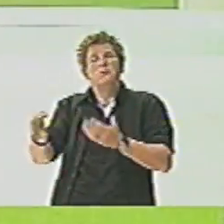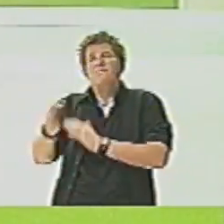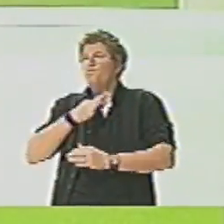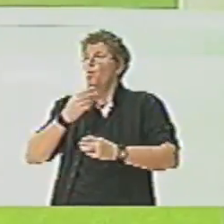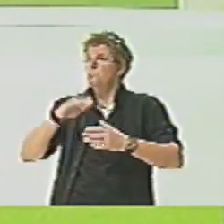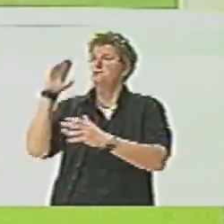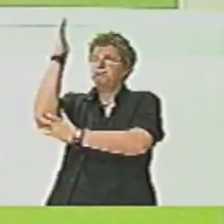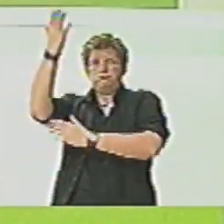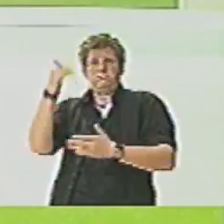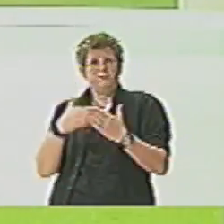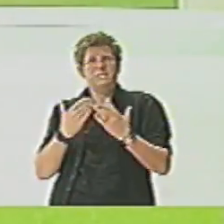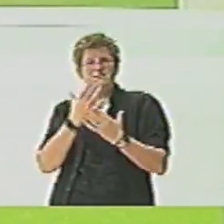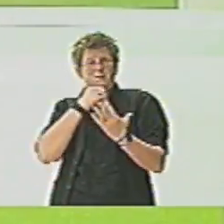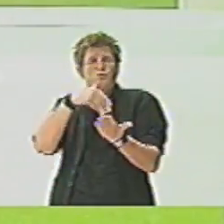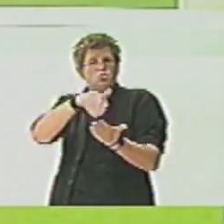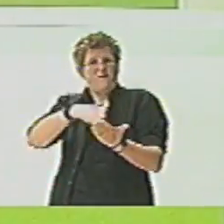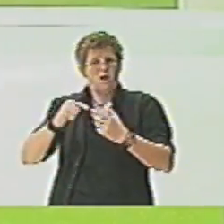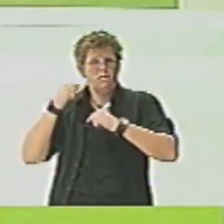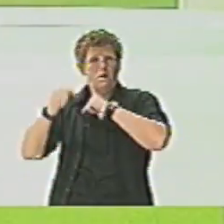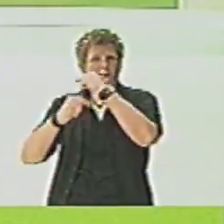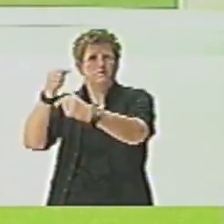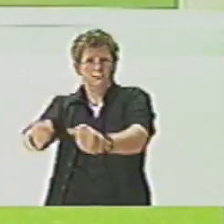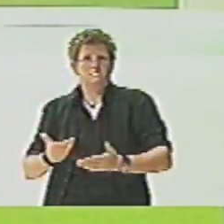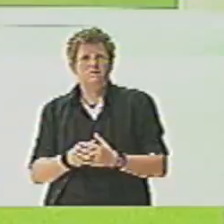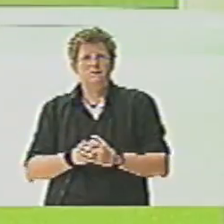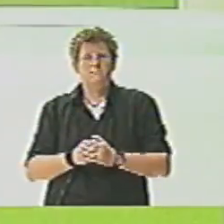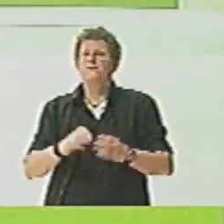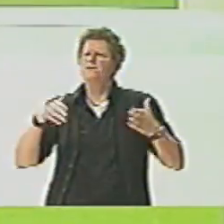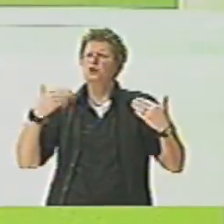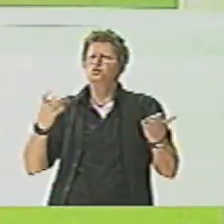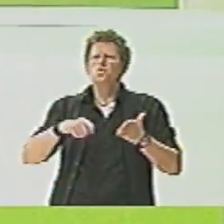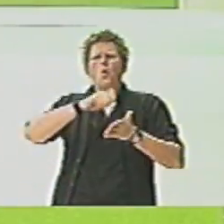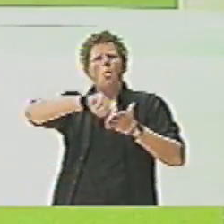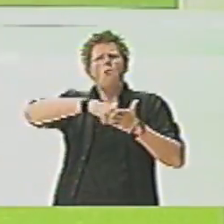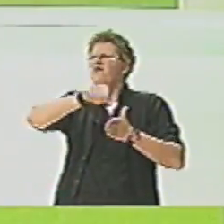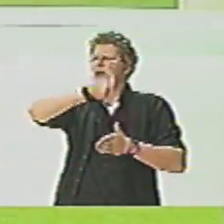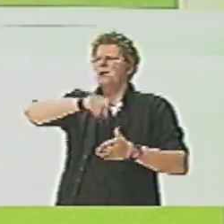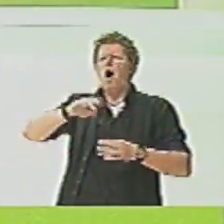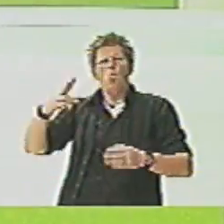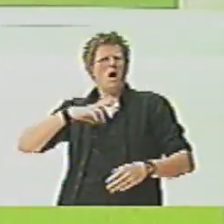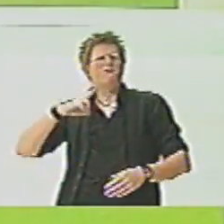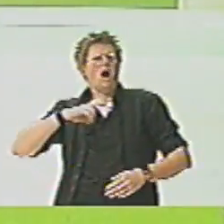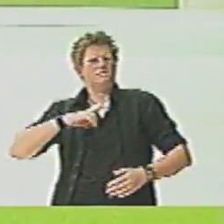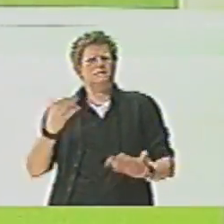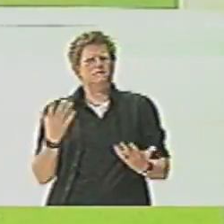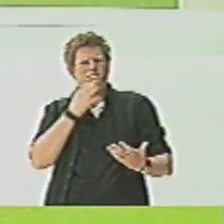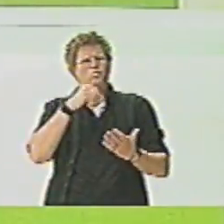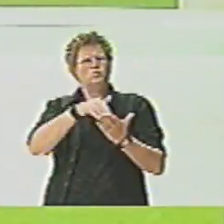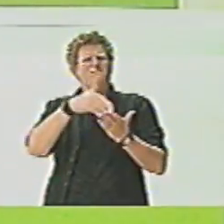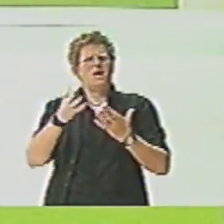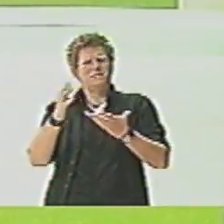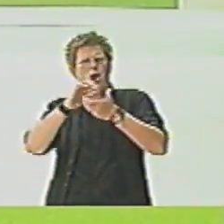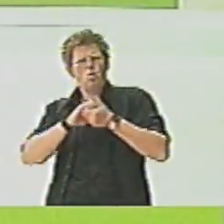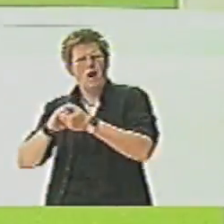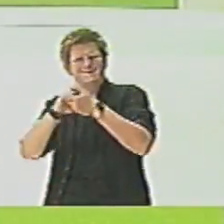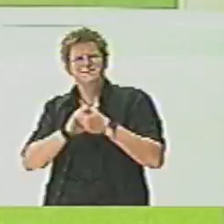zu untermauern. Beides wurde im Übrigen von unseren Wählerinnen und Wählern erwartet. Wir haben uns nicht irritieren